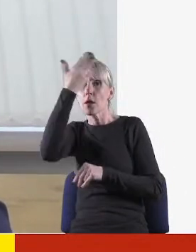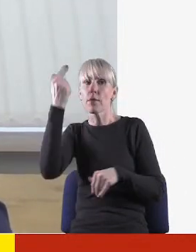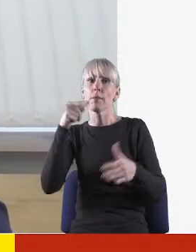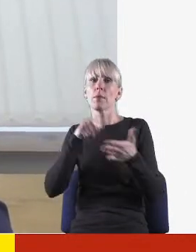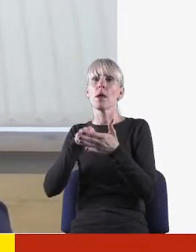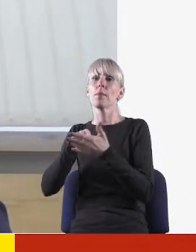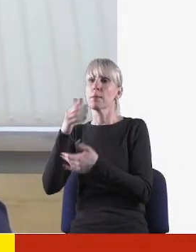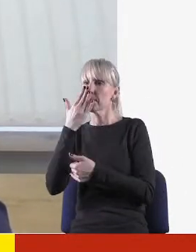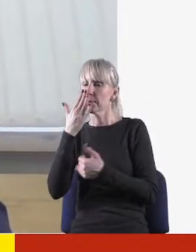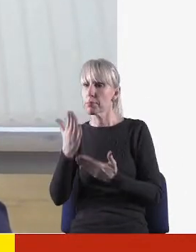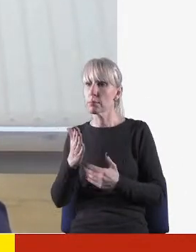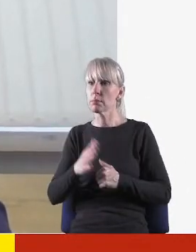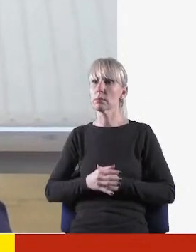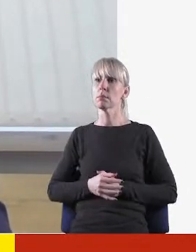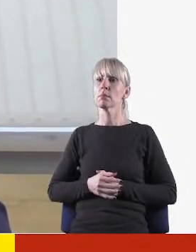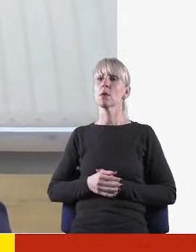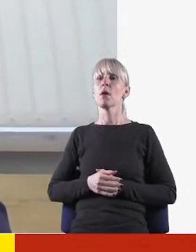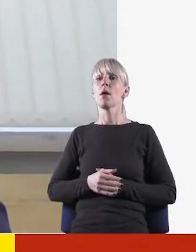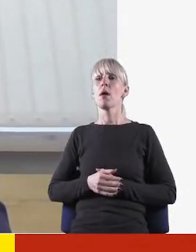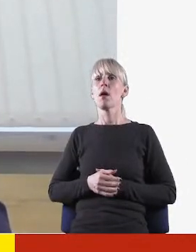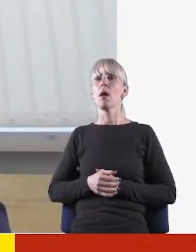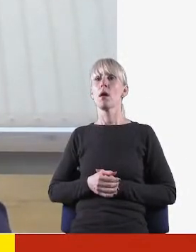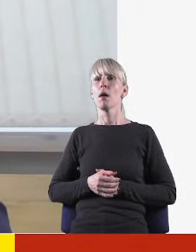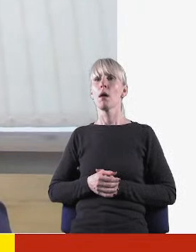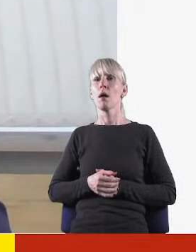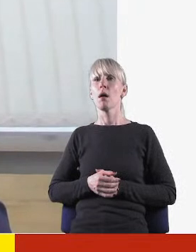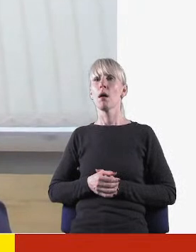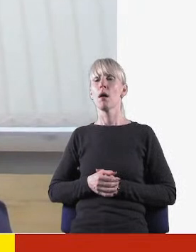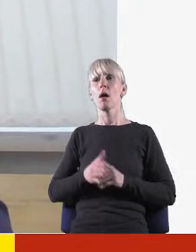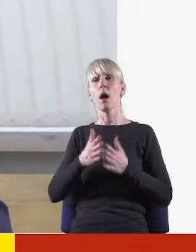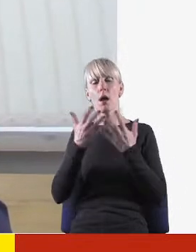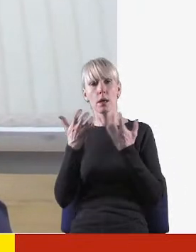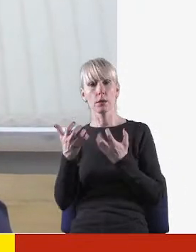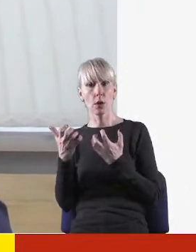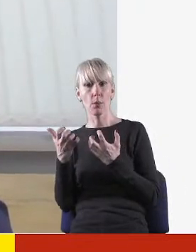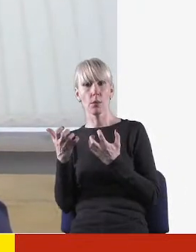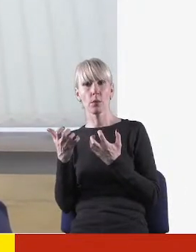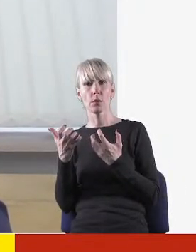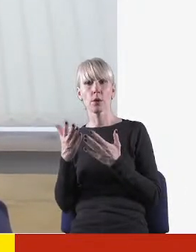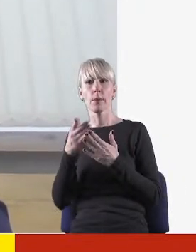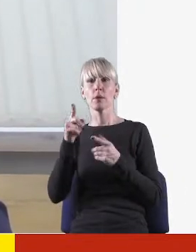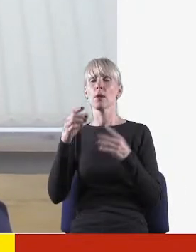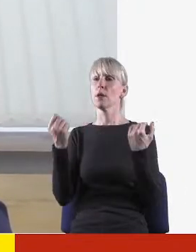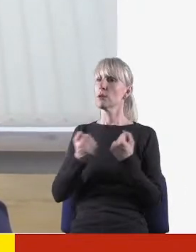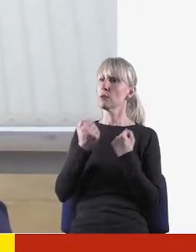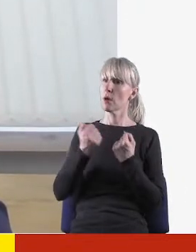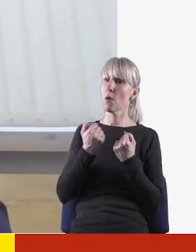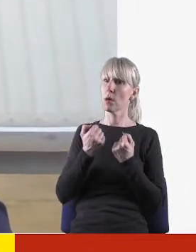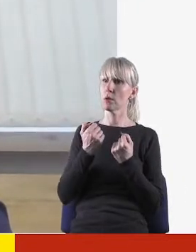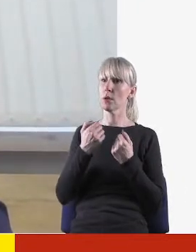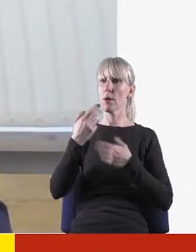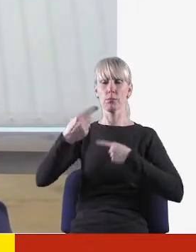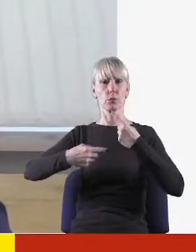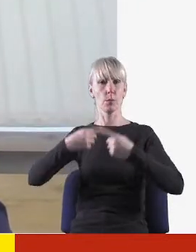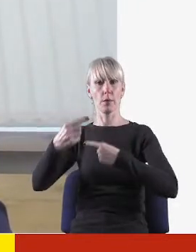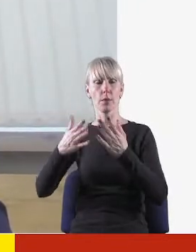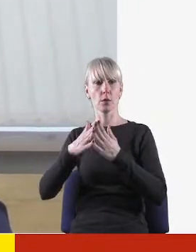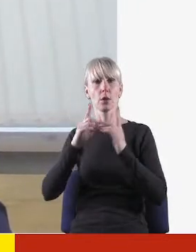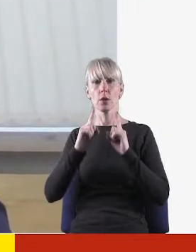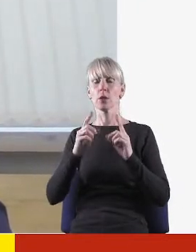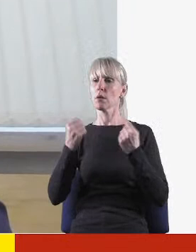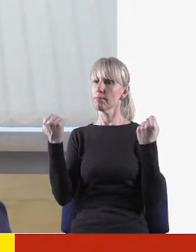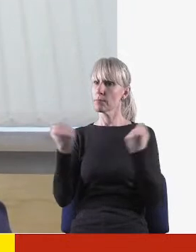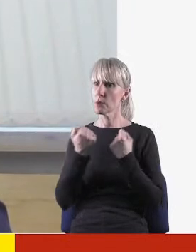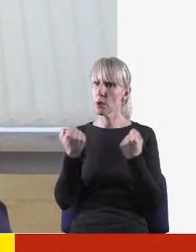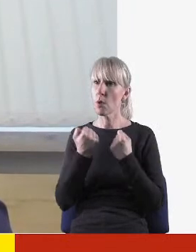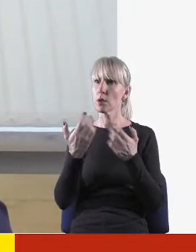chciał, żeby to w miarę możliwości móc przeprowadzić tego typu działanie i jak najszybciej uruchomić